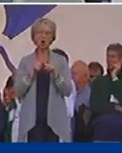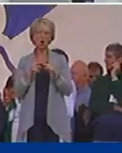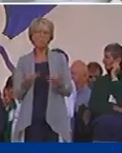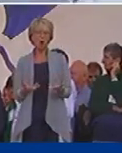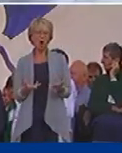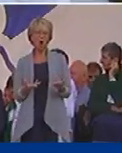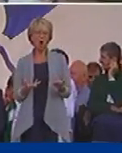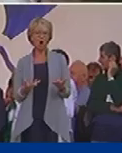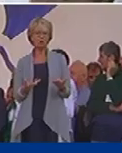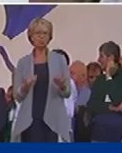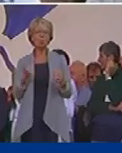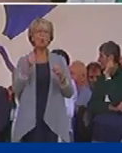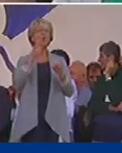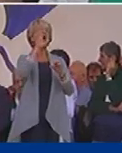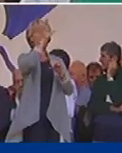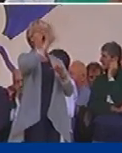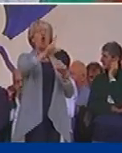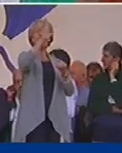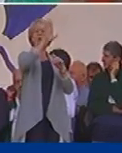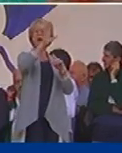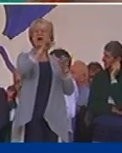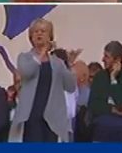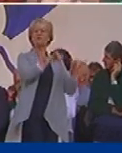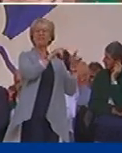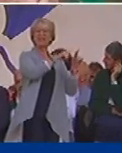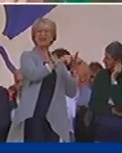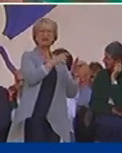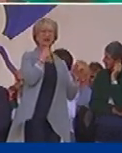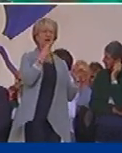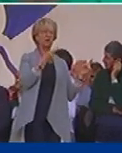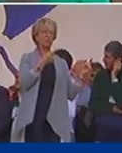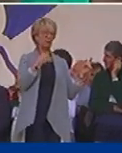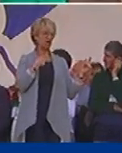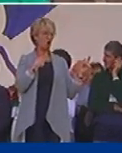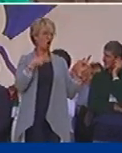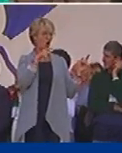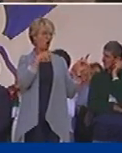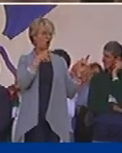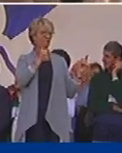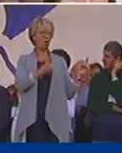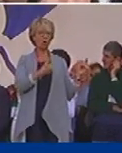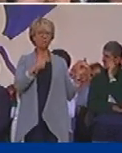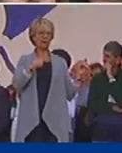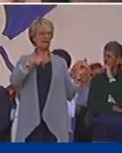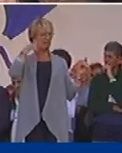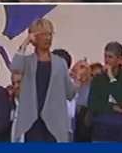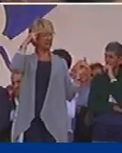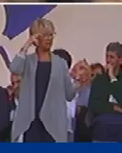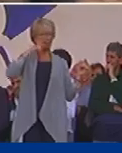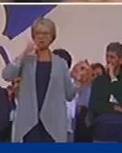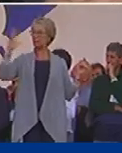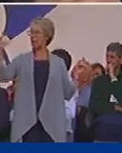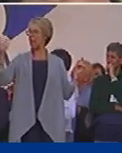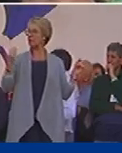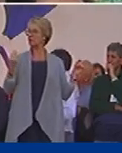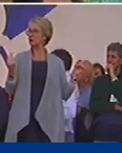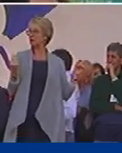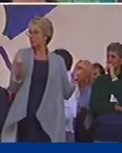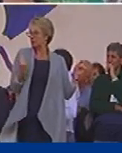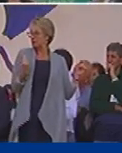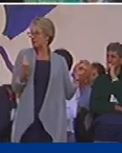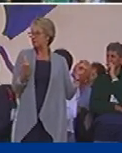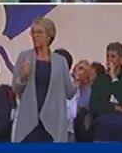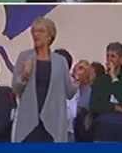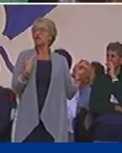perché giustamente un lombardo e un veneto dicono "Ma sono più cretino degli altri, che devo mantenere metà per il paese". Peraltro,